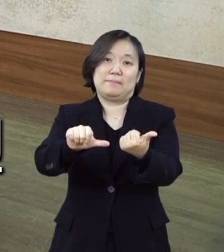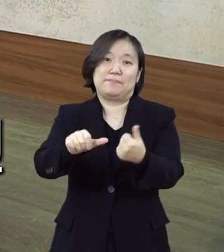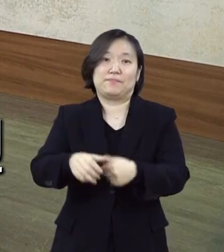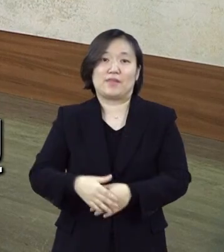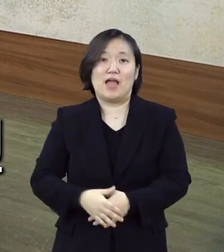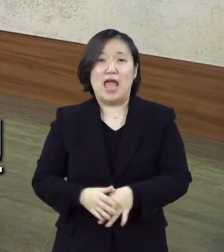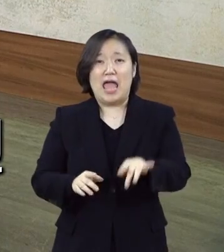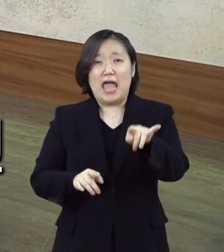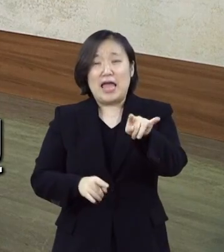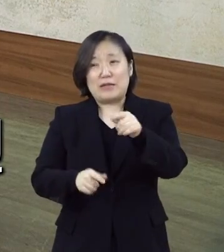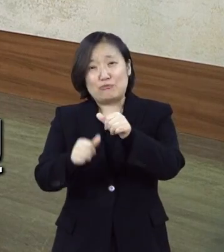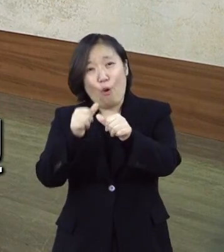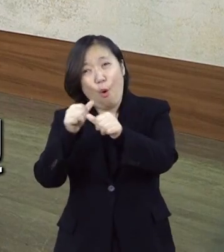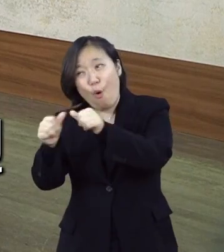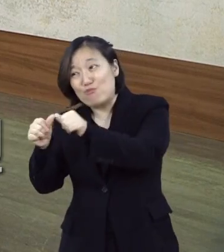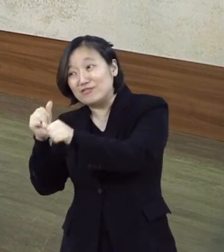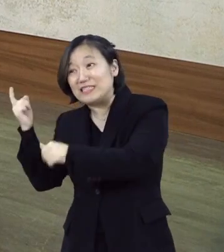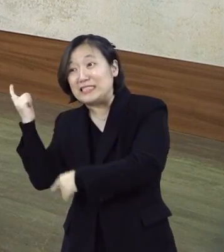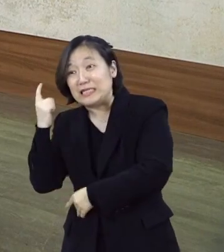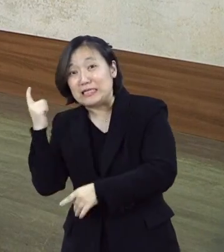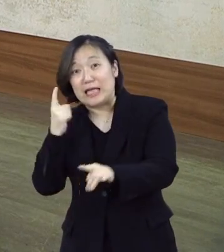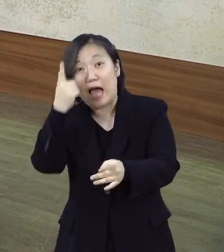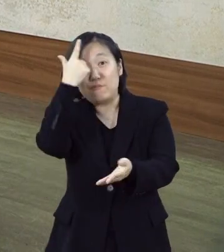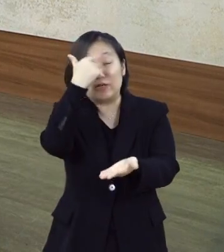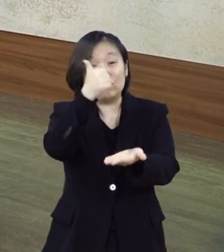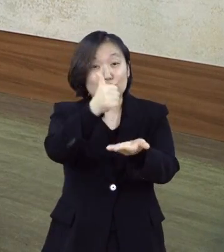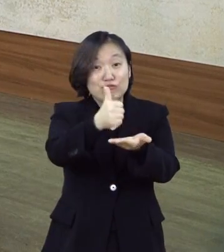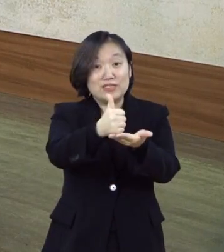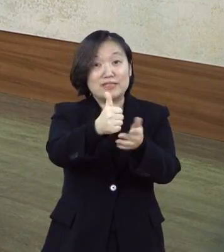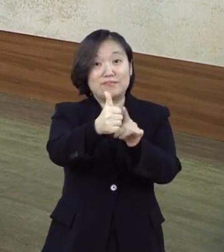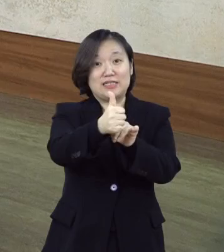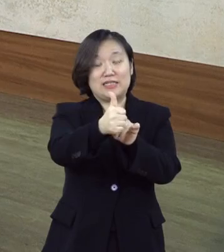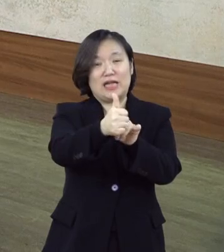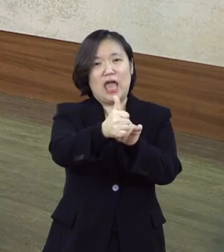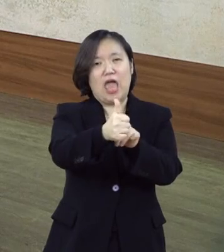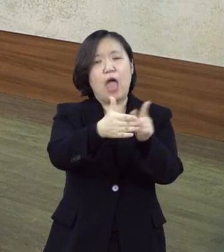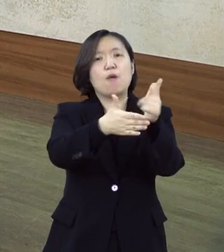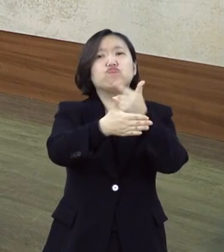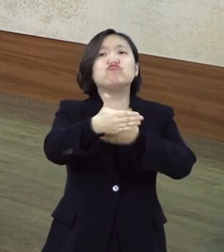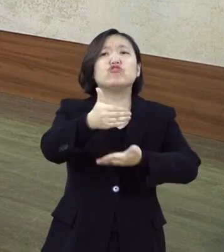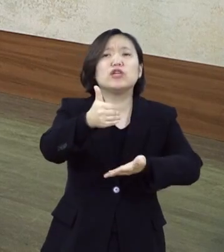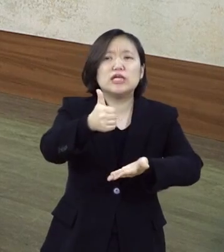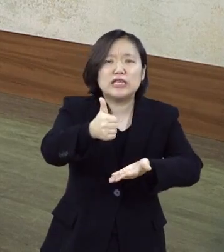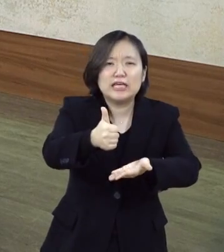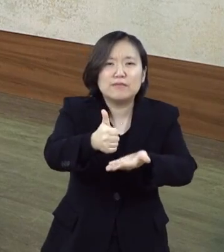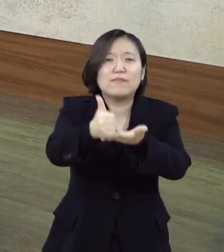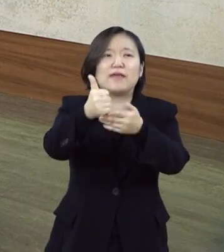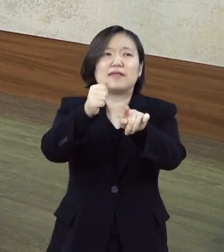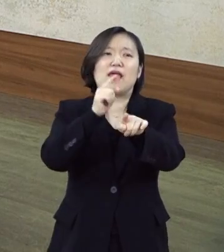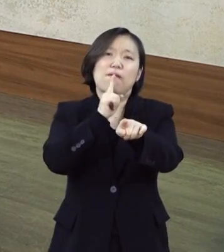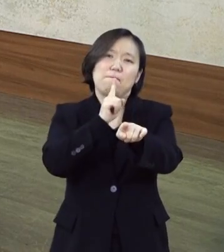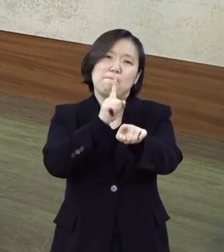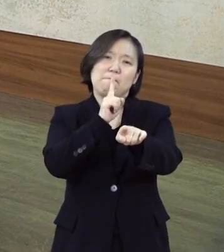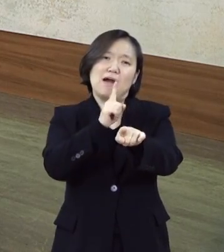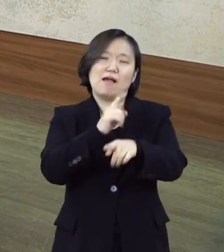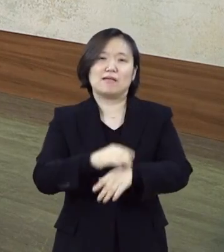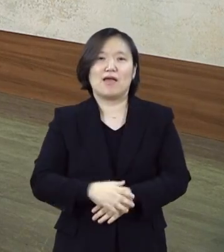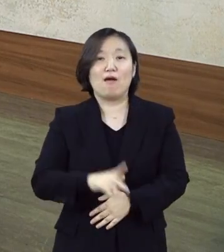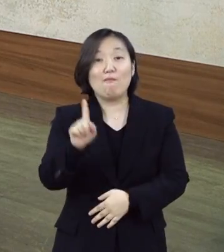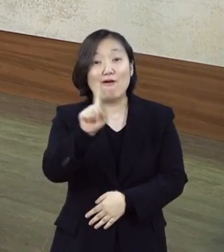이 소식을 들은 비구 스님들께서 부처님께 찾아가 이렇게 이야기했다고